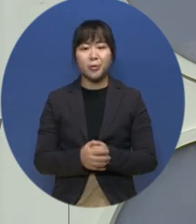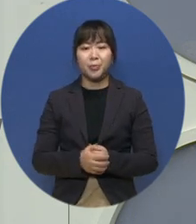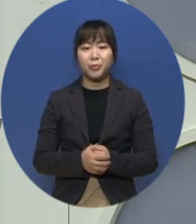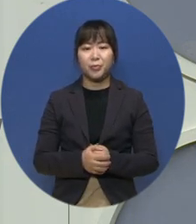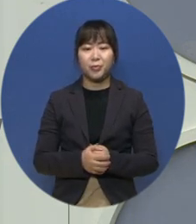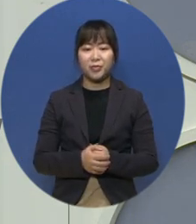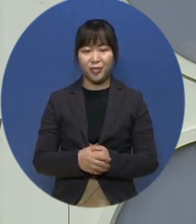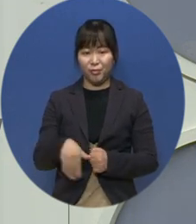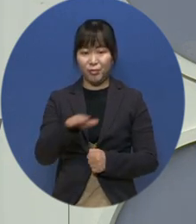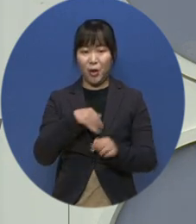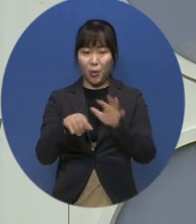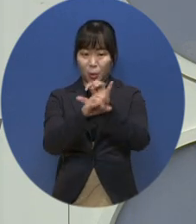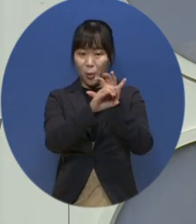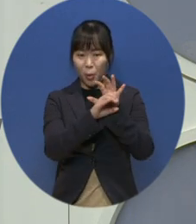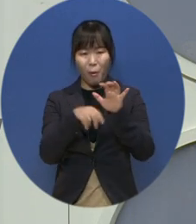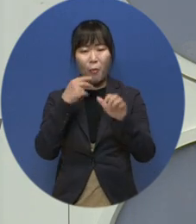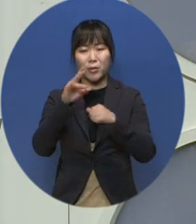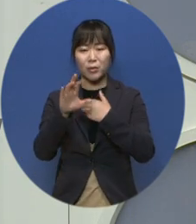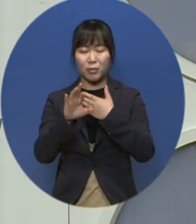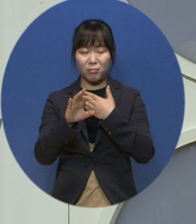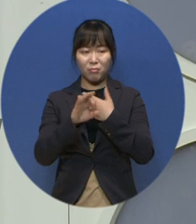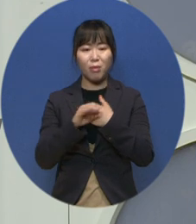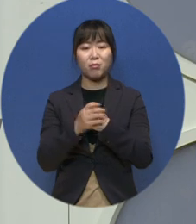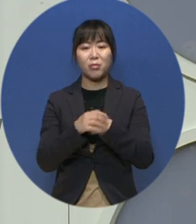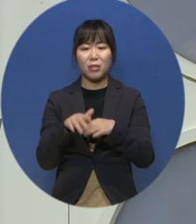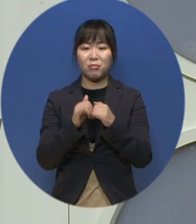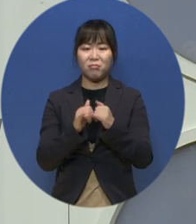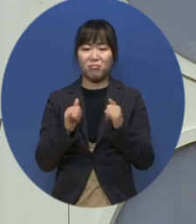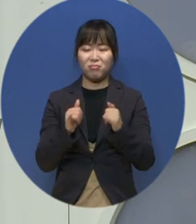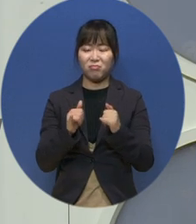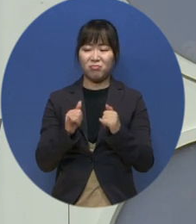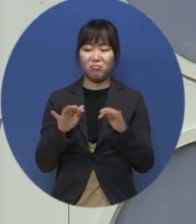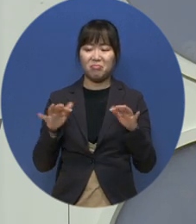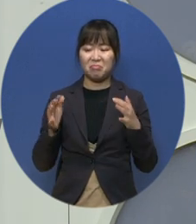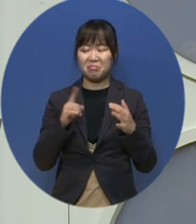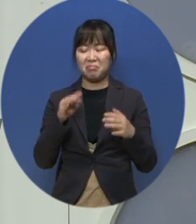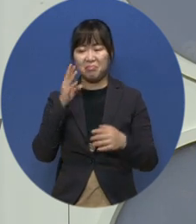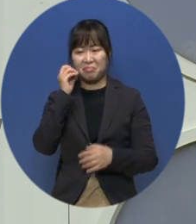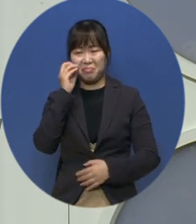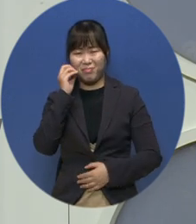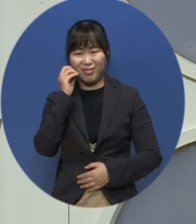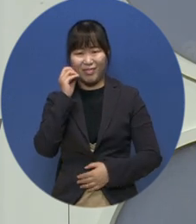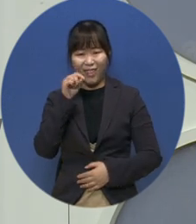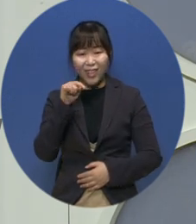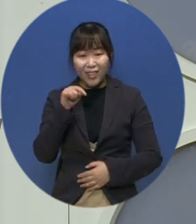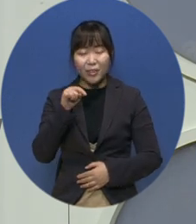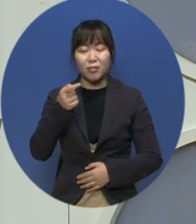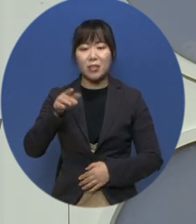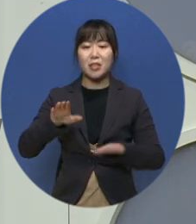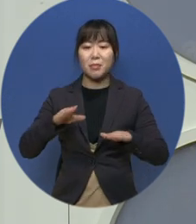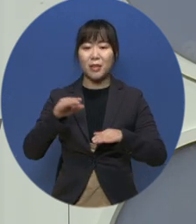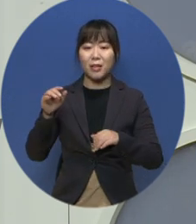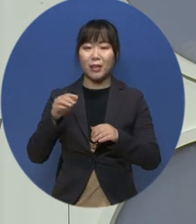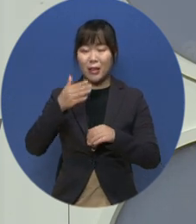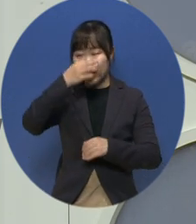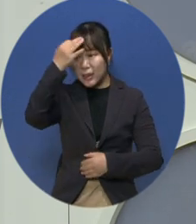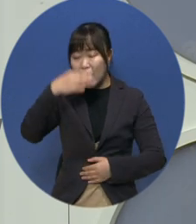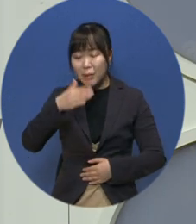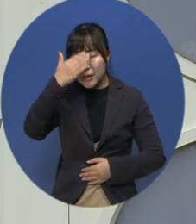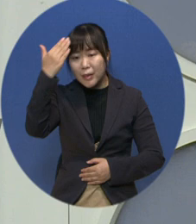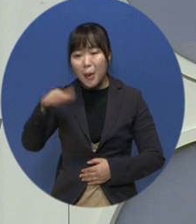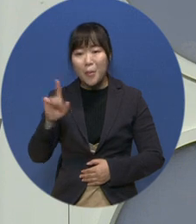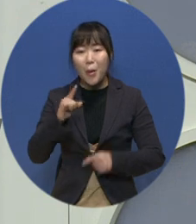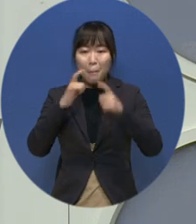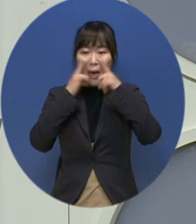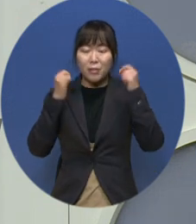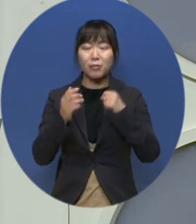우리 코로나 사람이죠. 없을 때는 그 하기가 좀 사람들이 이상하게 보잖아요. 근데 지금은 다행히 이제 마스크를